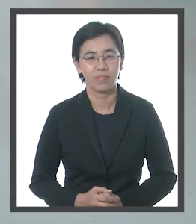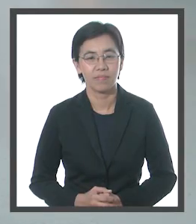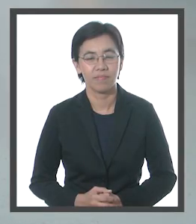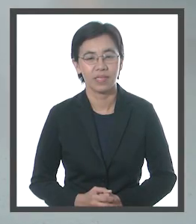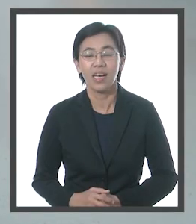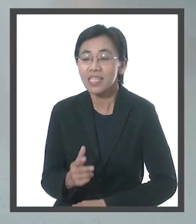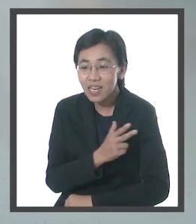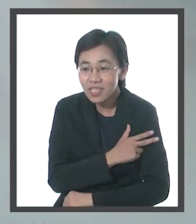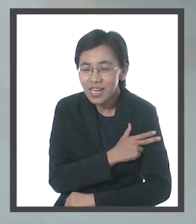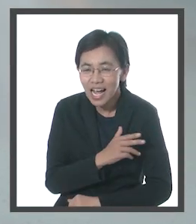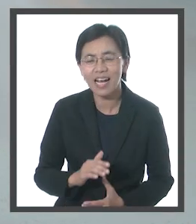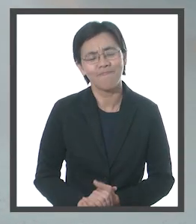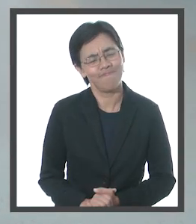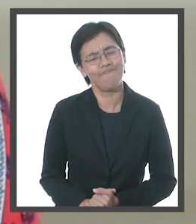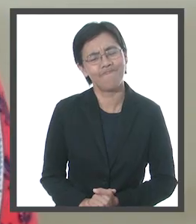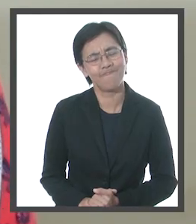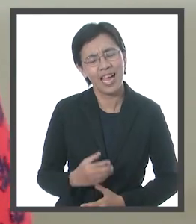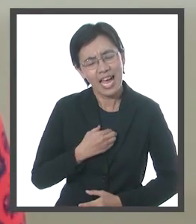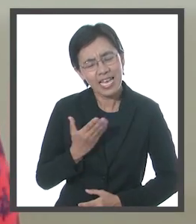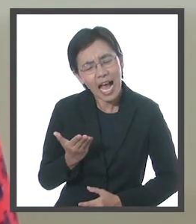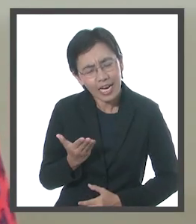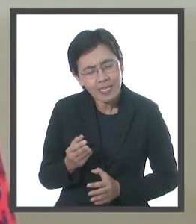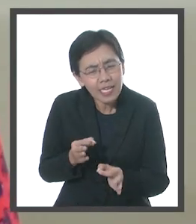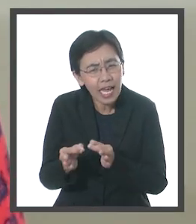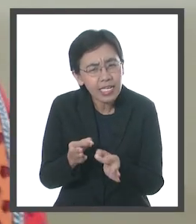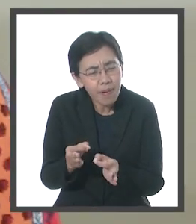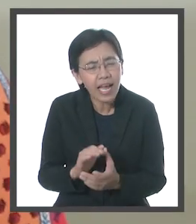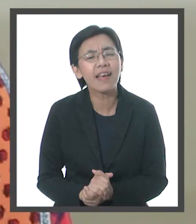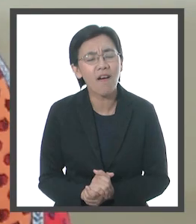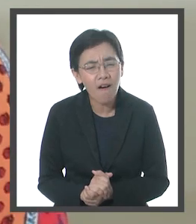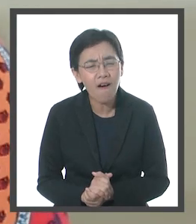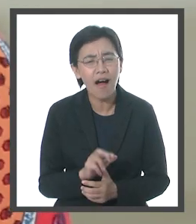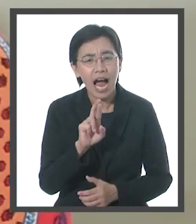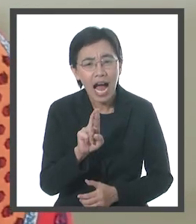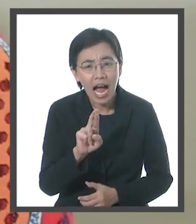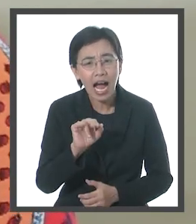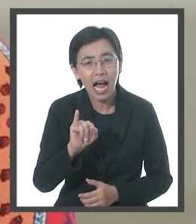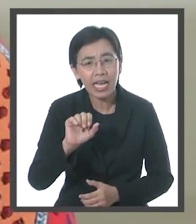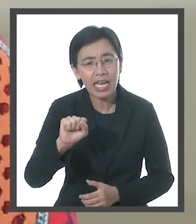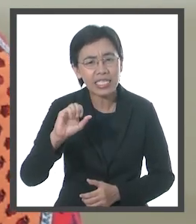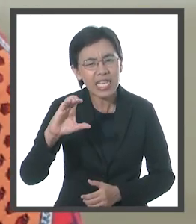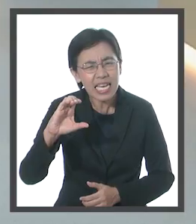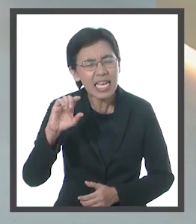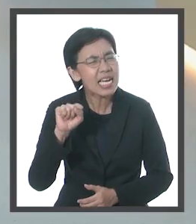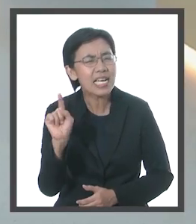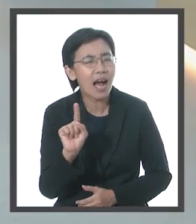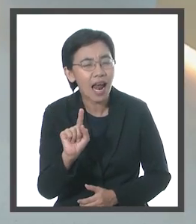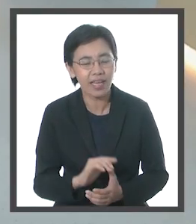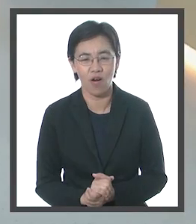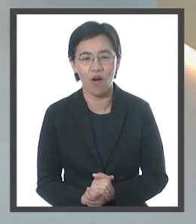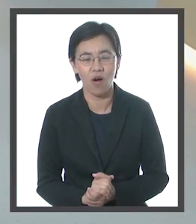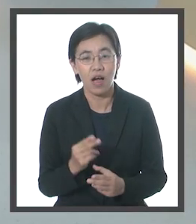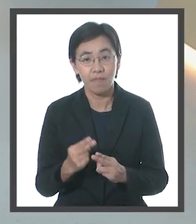ดร.คะถ้าจะให้ดร.ช่วยให้คำจำกัดความของความเป็นริสอธิบายให้ฟังหน่อยสิคะคืออะไร ริสย่อมาจากค